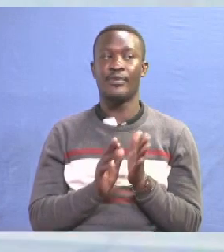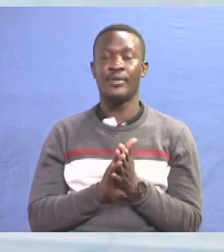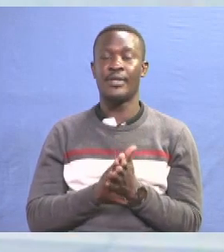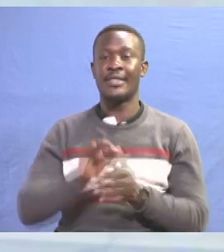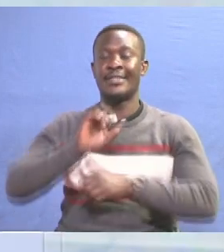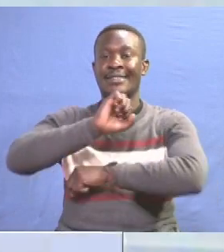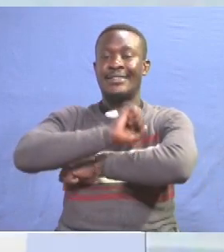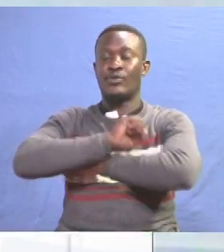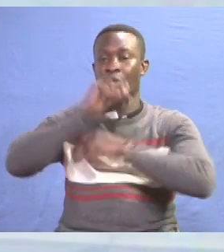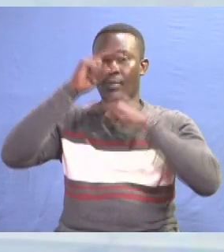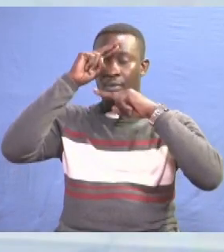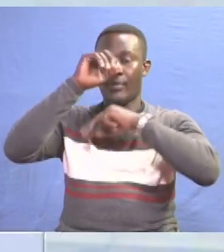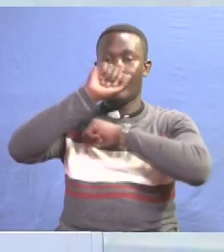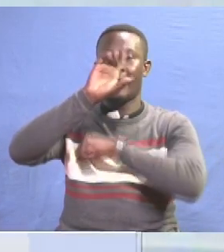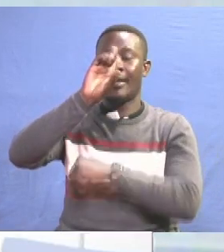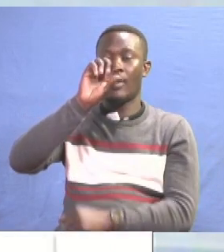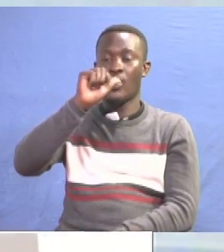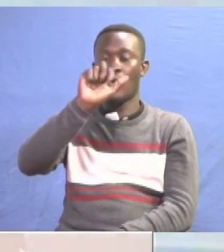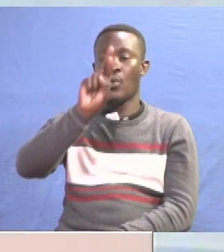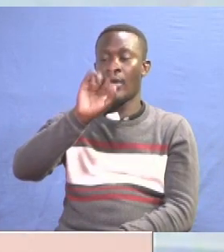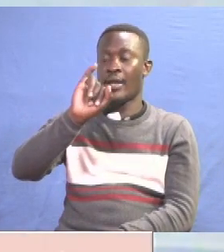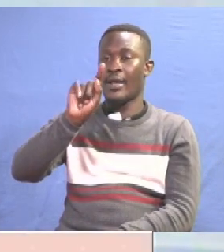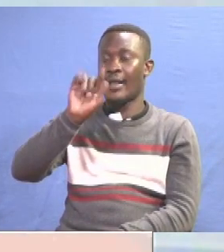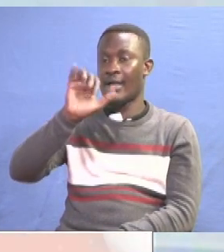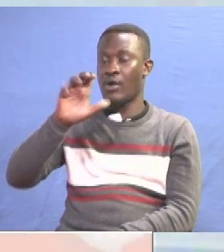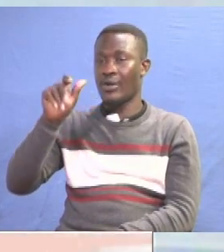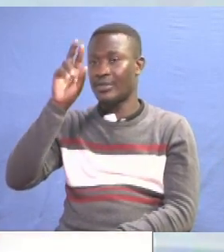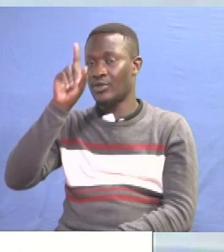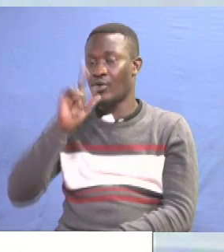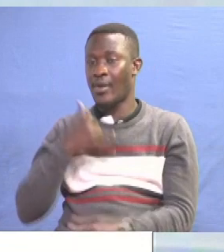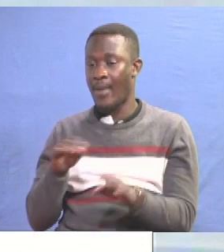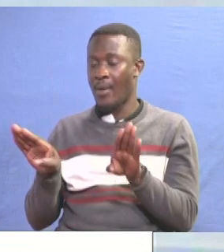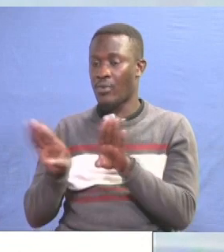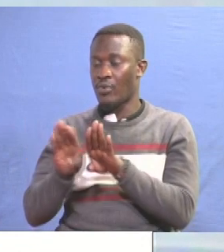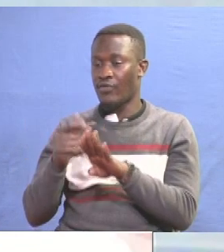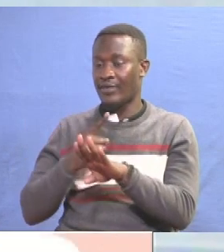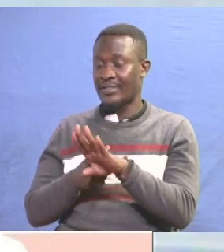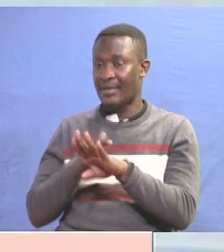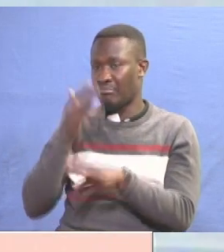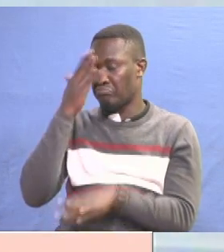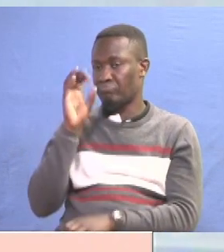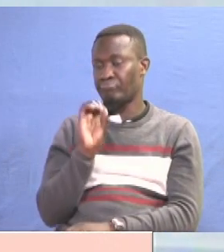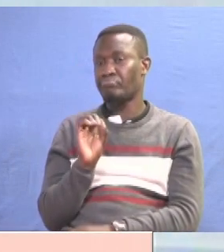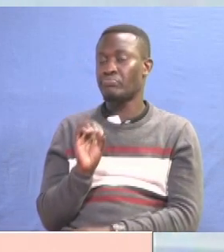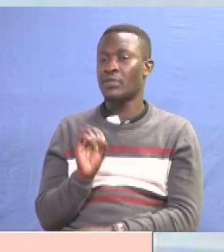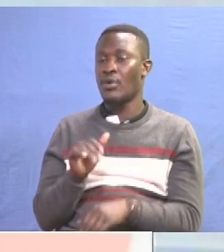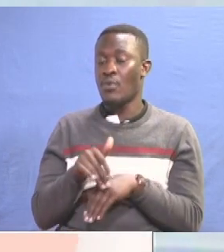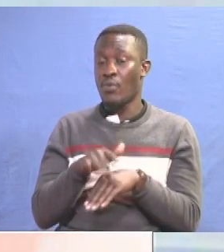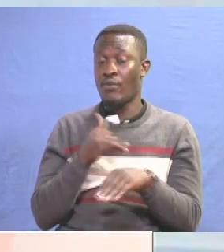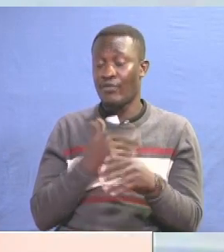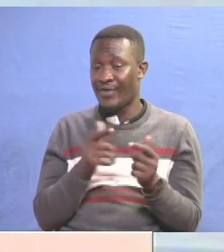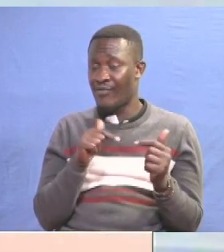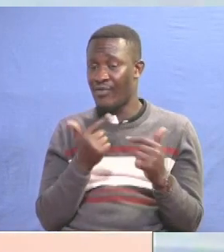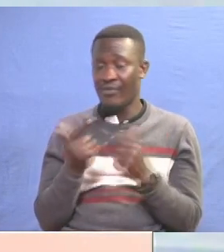shule ya sekondari ya Dagoretti katika kaunti ya Nairobi imefungwa leo kwa muda usiojulikana kufuatia vurugu